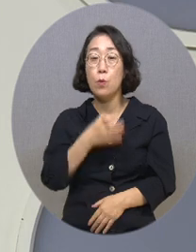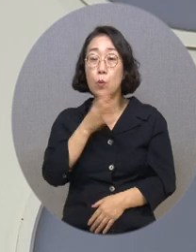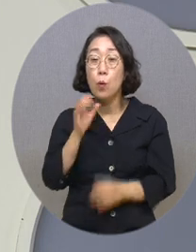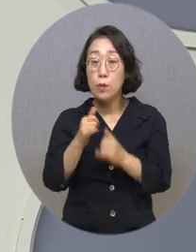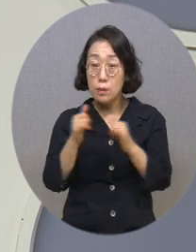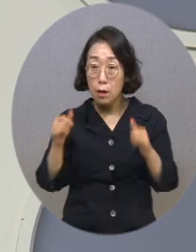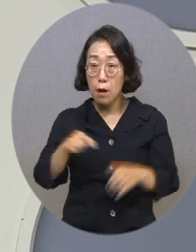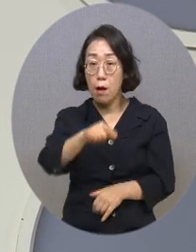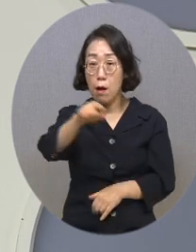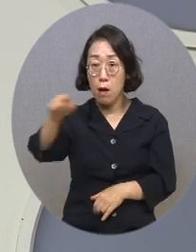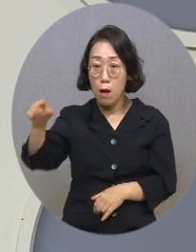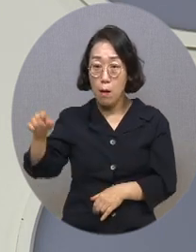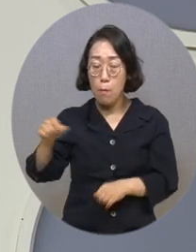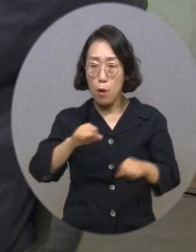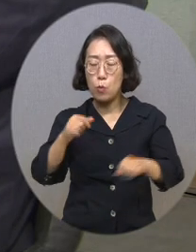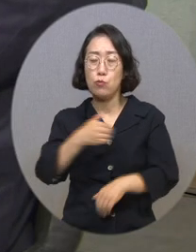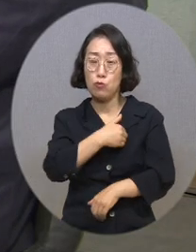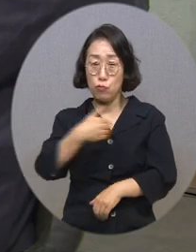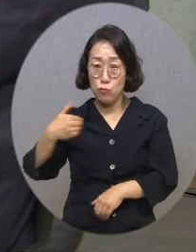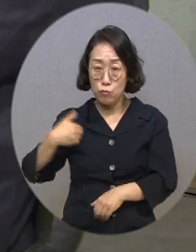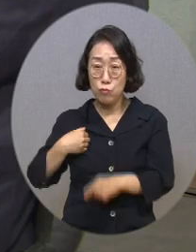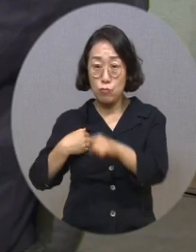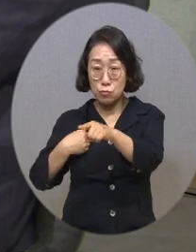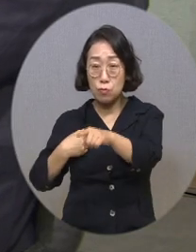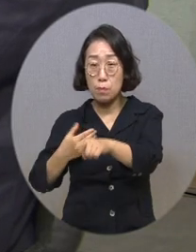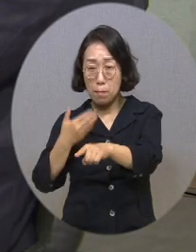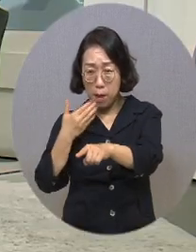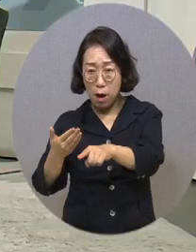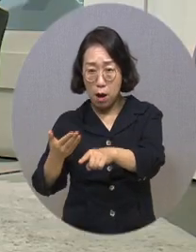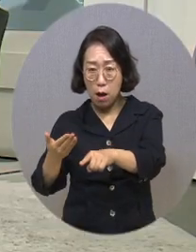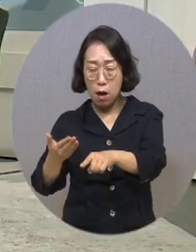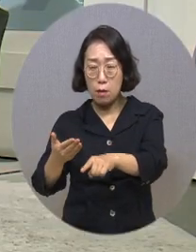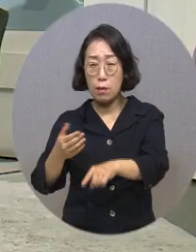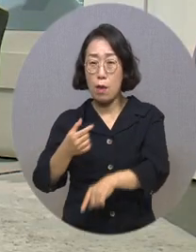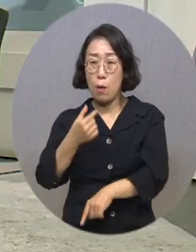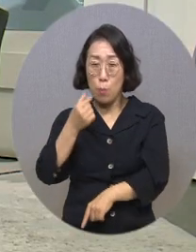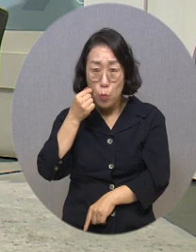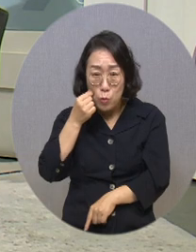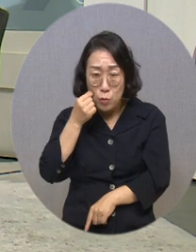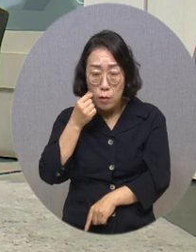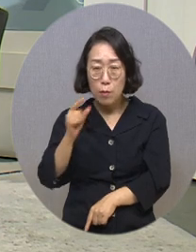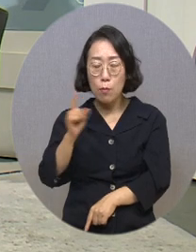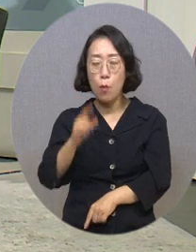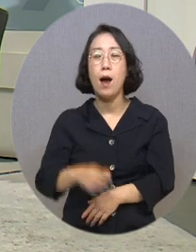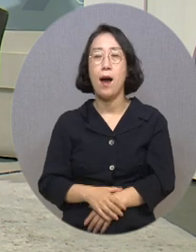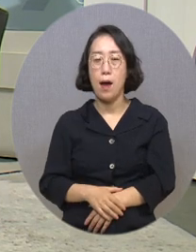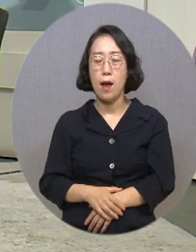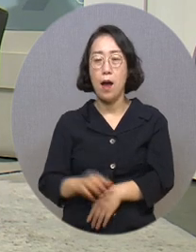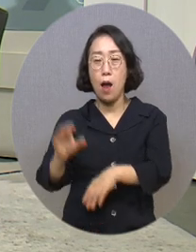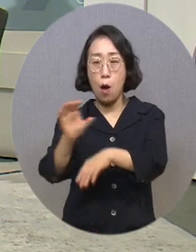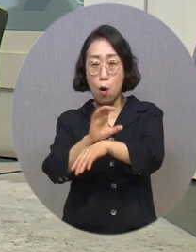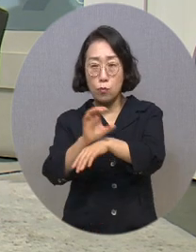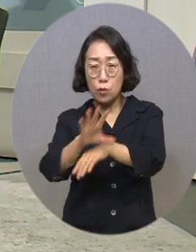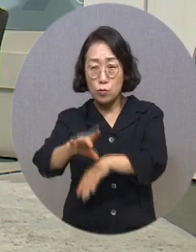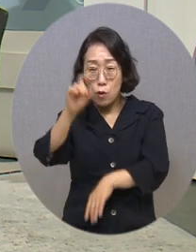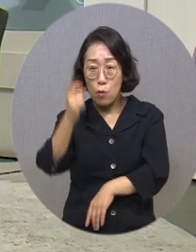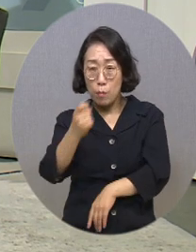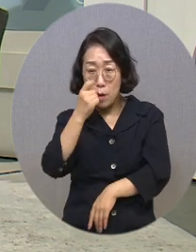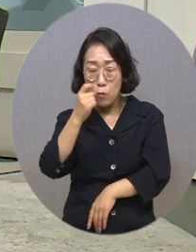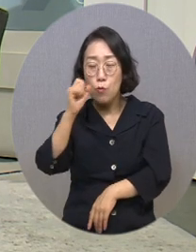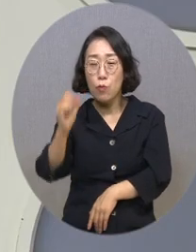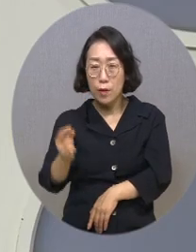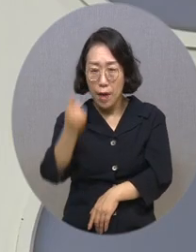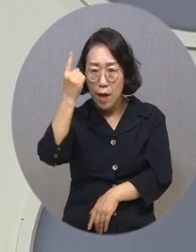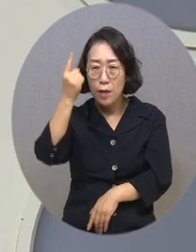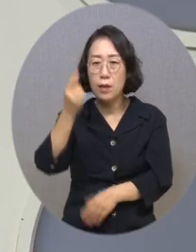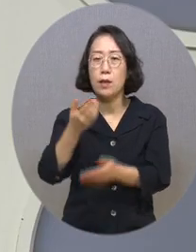노인들이 많으신데 그걸 못하고 있어요. 그래서 그 계기가 그거를 컴퓨터로 하게 될 계기가 중요한